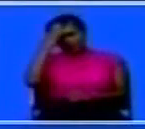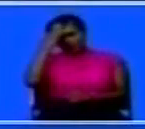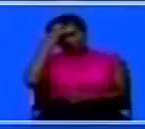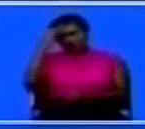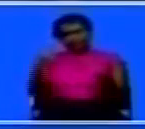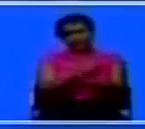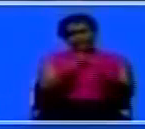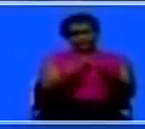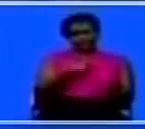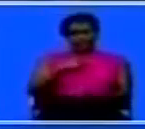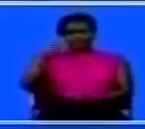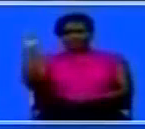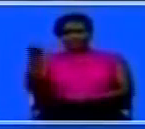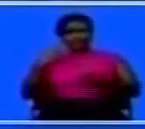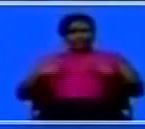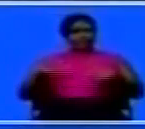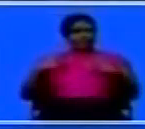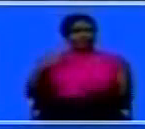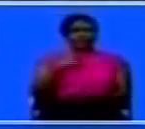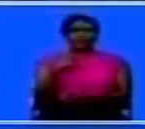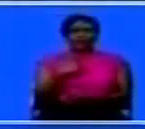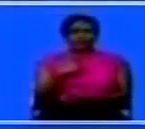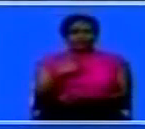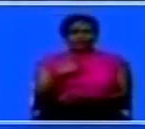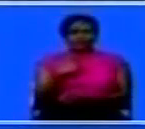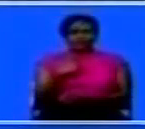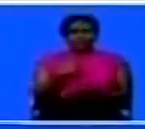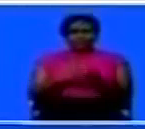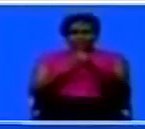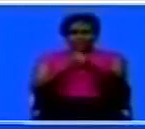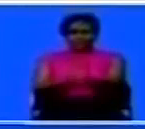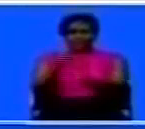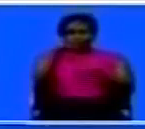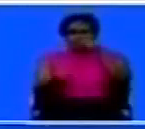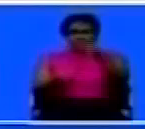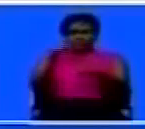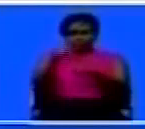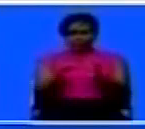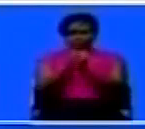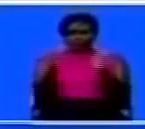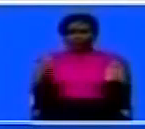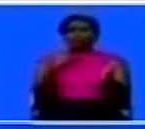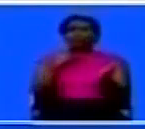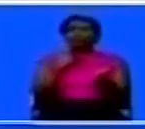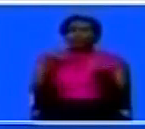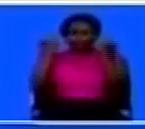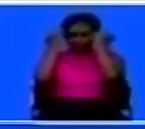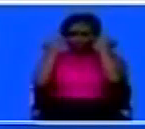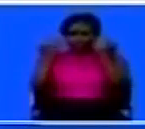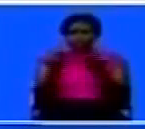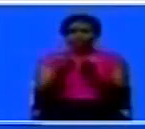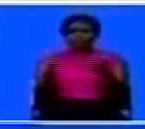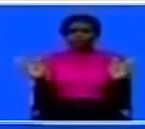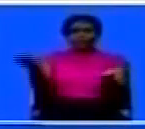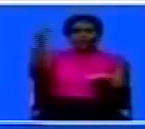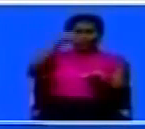hisia mseto miongoni mwa Wakenya. Ili kujaribu kutegua kitendawili hicho, kiongozi wa mashtaka Keriako Tobiko ametaka kufunguliwa upya kwa kesi hiyo